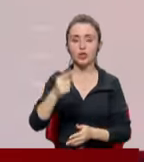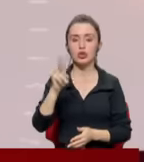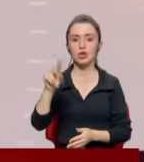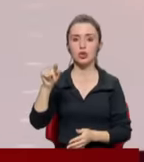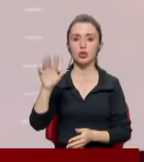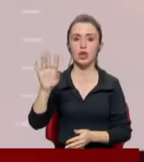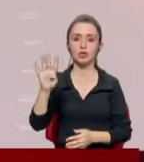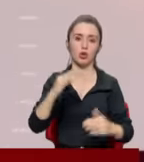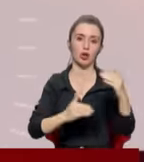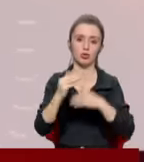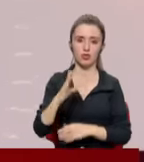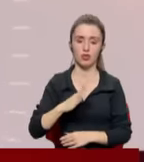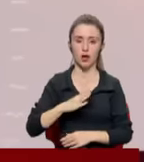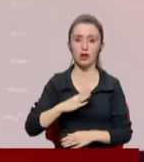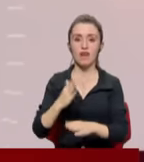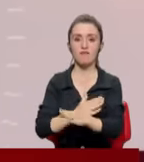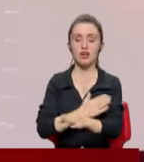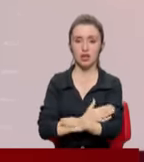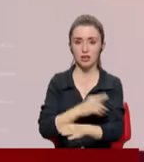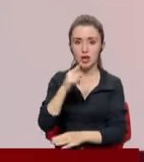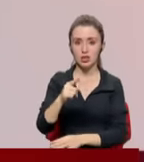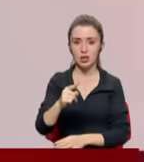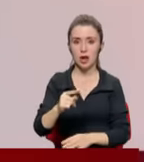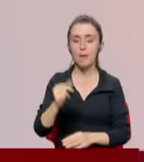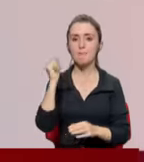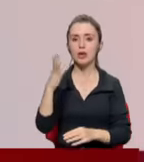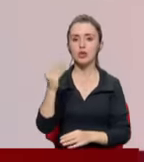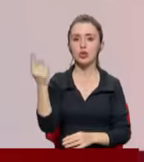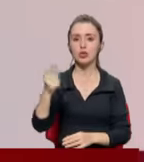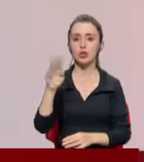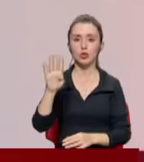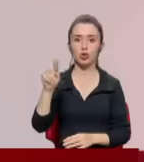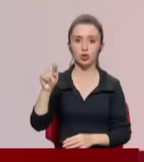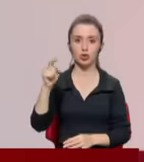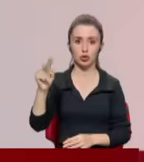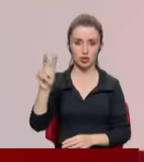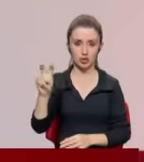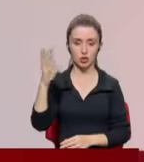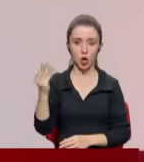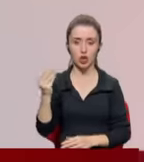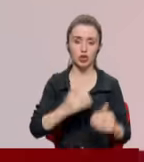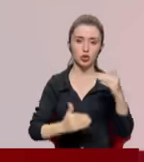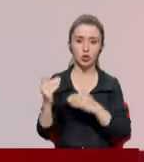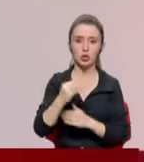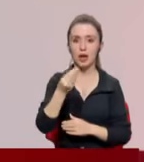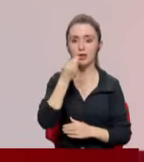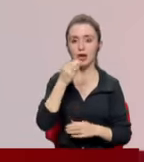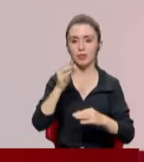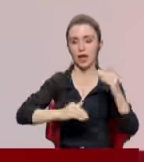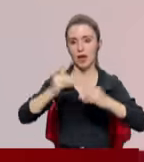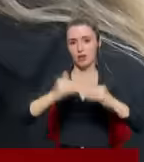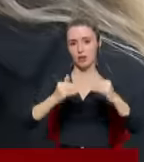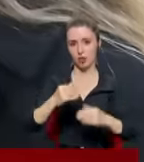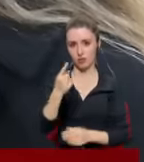2,54 artış var tüketicinin cebini en çok bir ayda % 4,98 oranında yükselen gıda enflasyonu